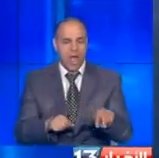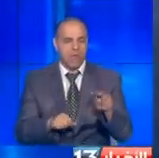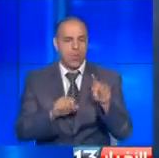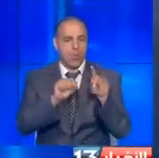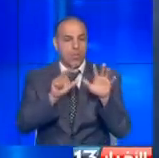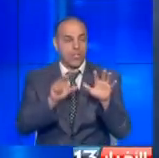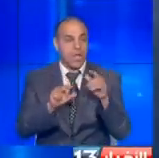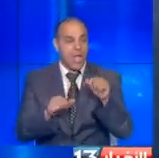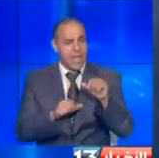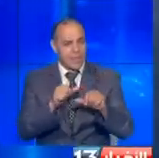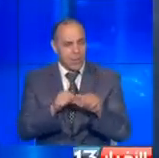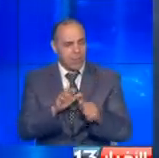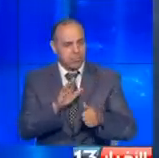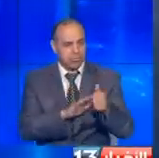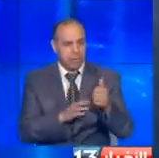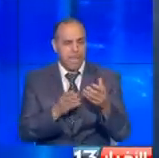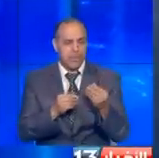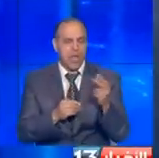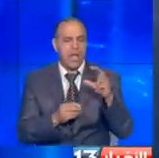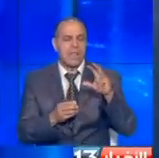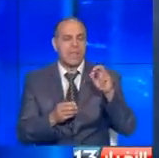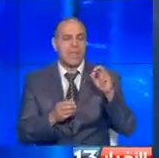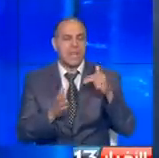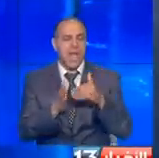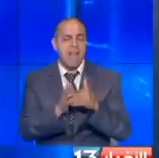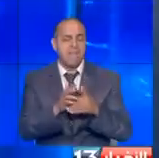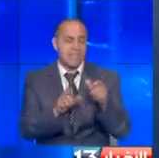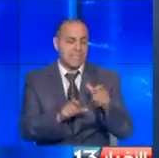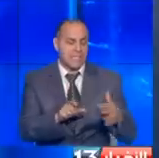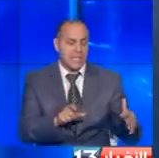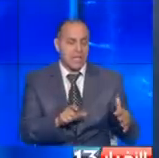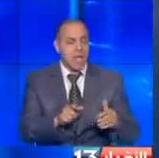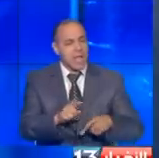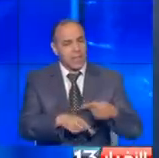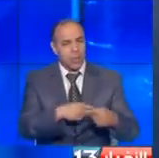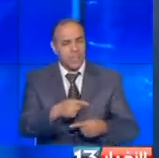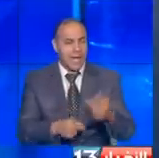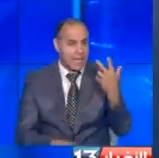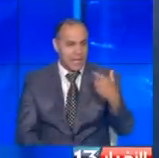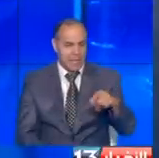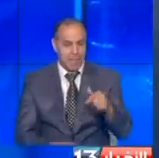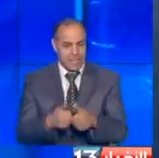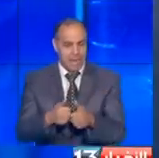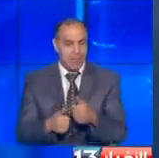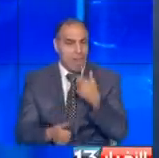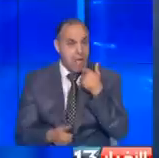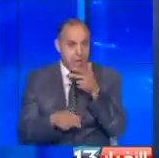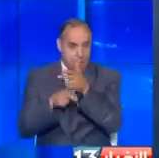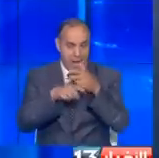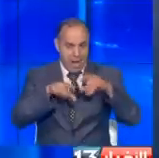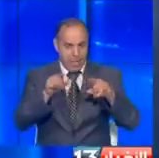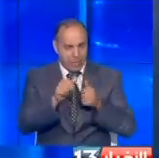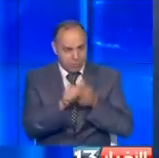2018، دورة ترشح لها أكثر من 30,000 تلميذ وتتواصل على مدى 3 أيام. كاميرا